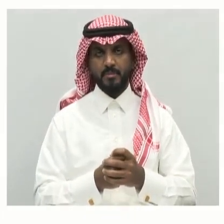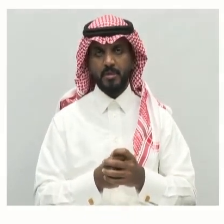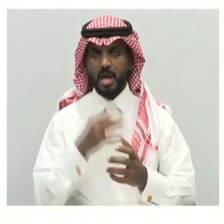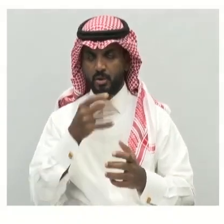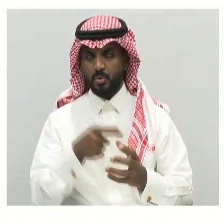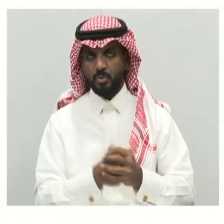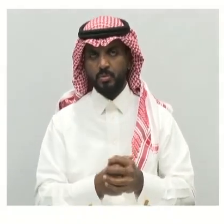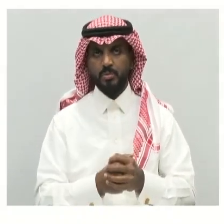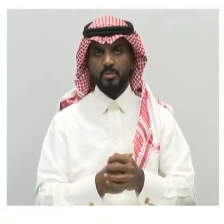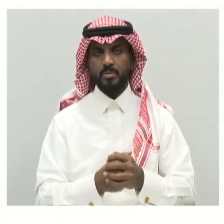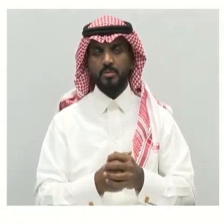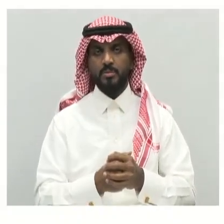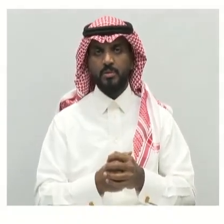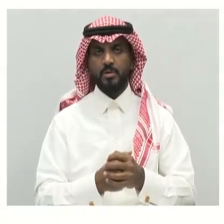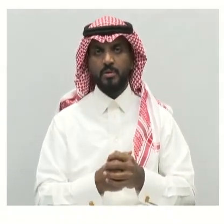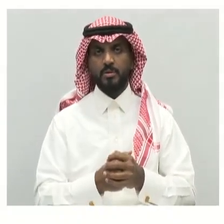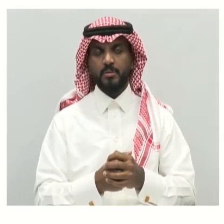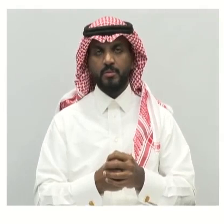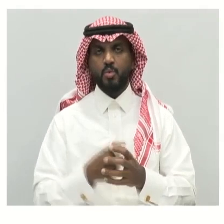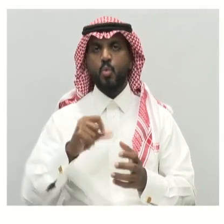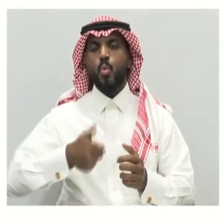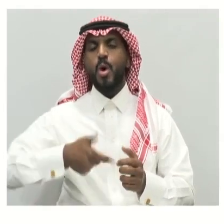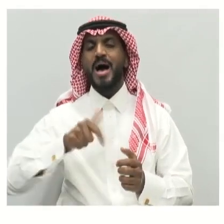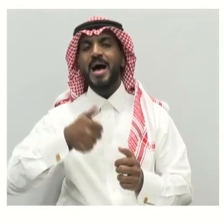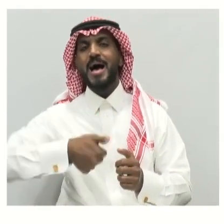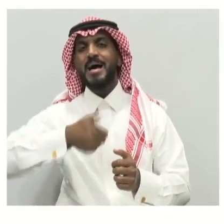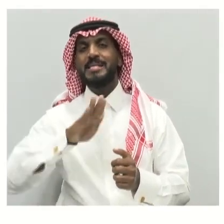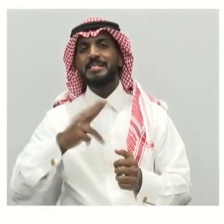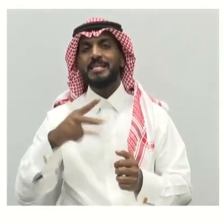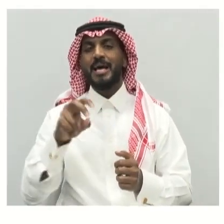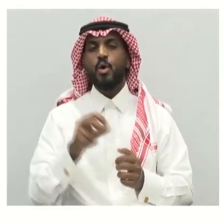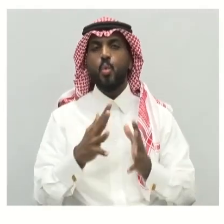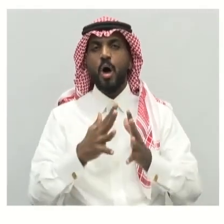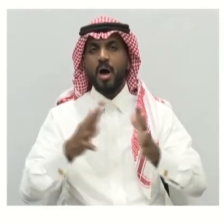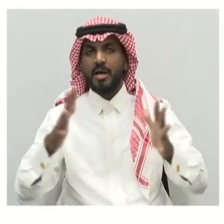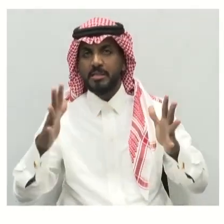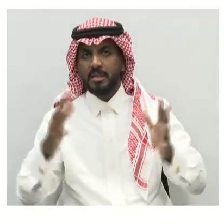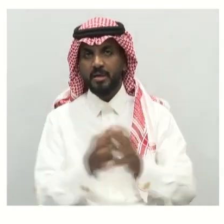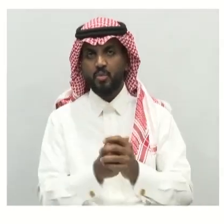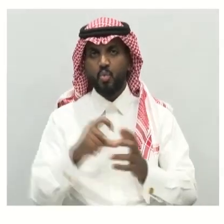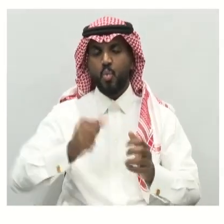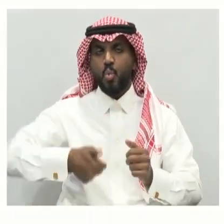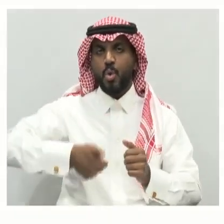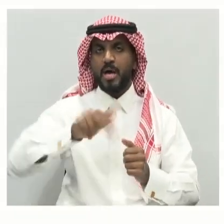هل يقرا واسعه واسعه